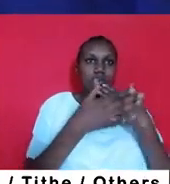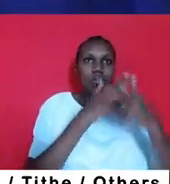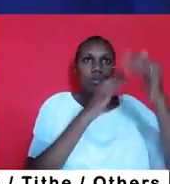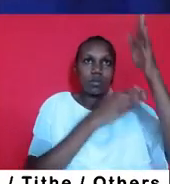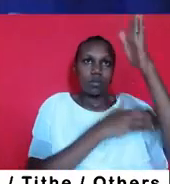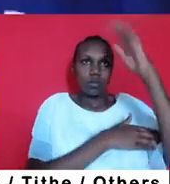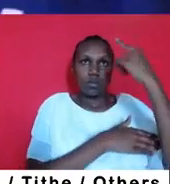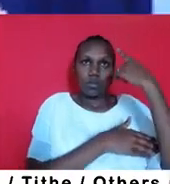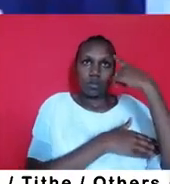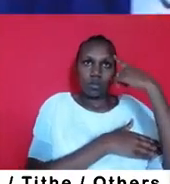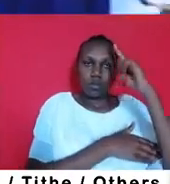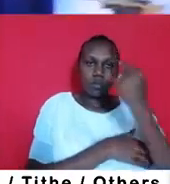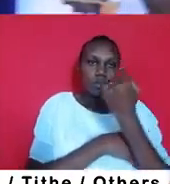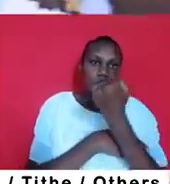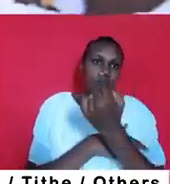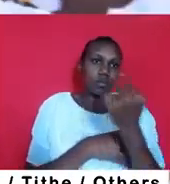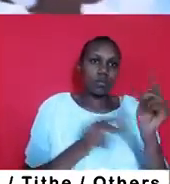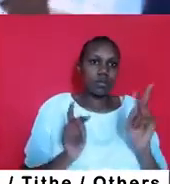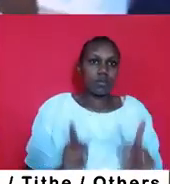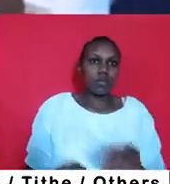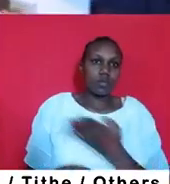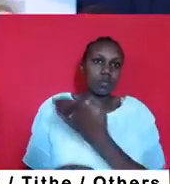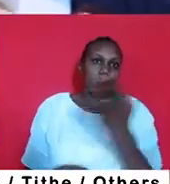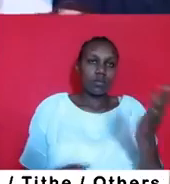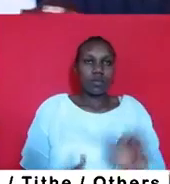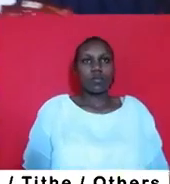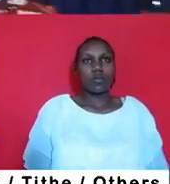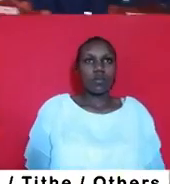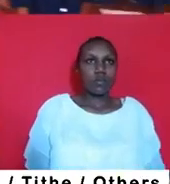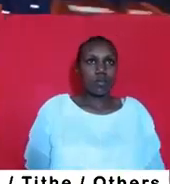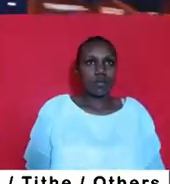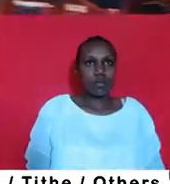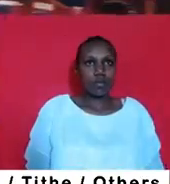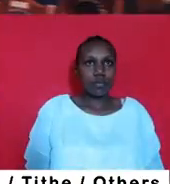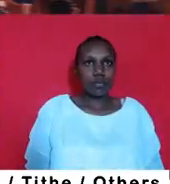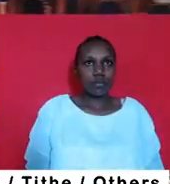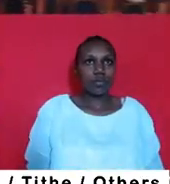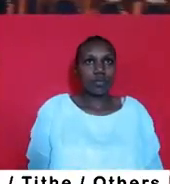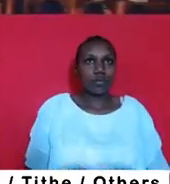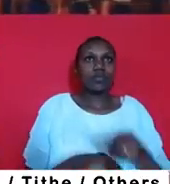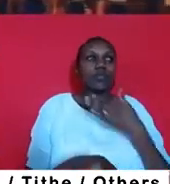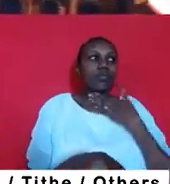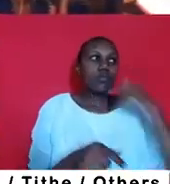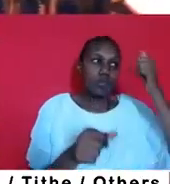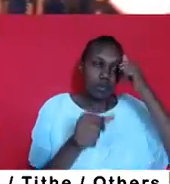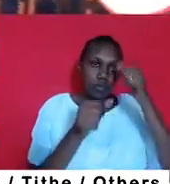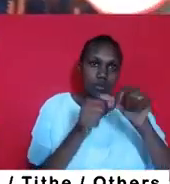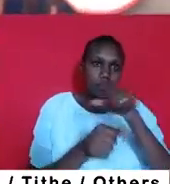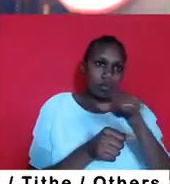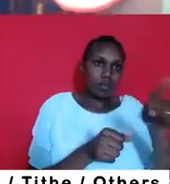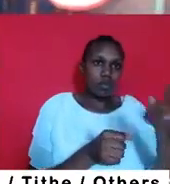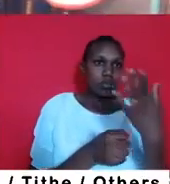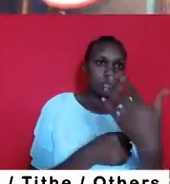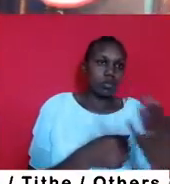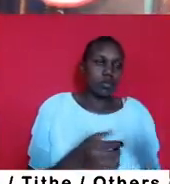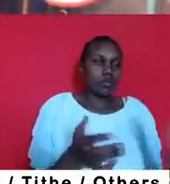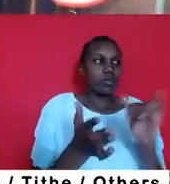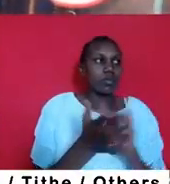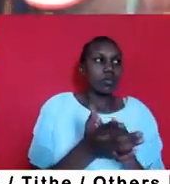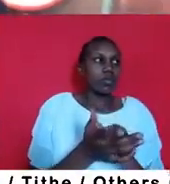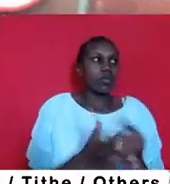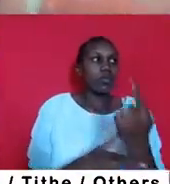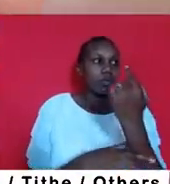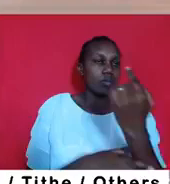kwa sababu ya kila mmoja wenu. Tungependa kuwakumbusha mambo ya kuwa